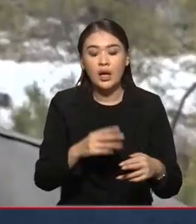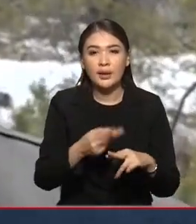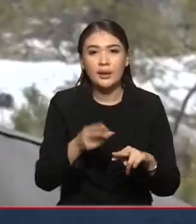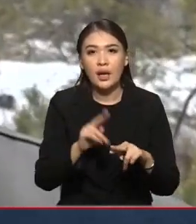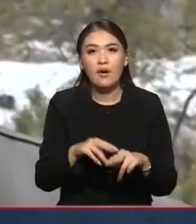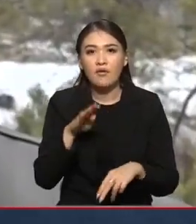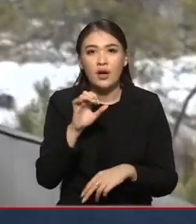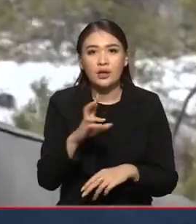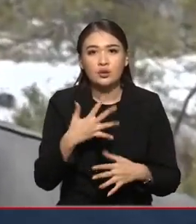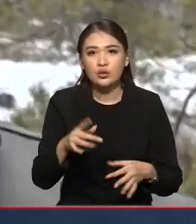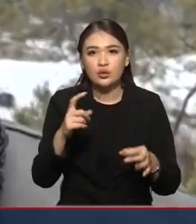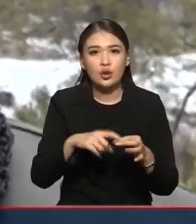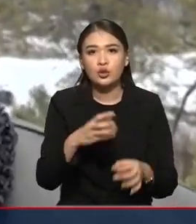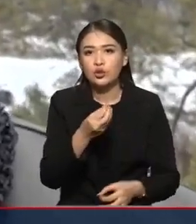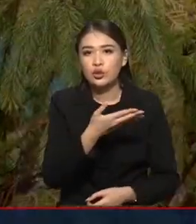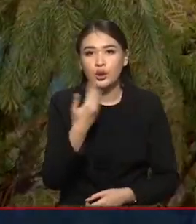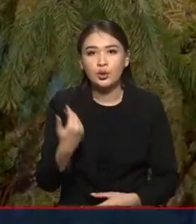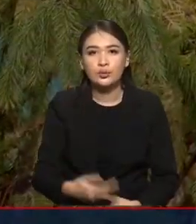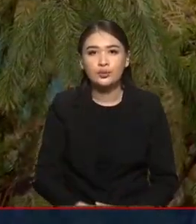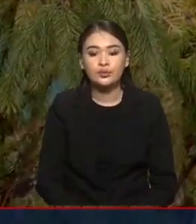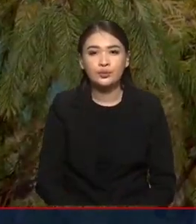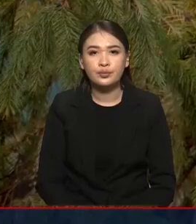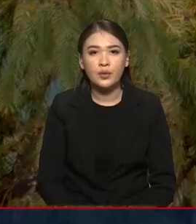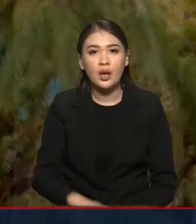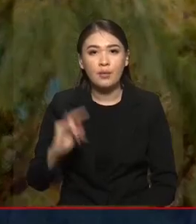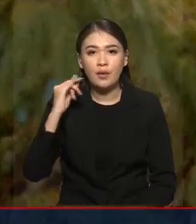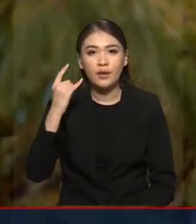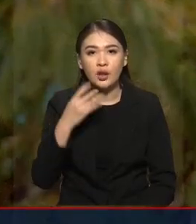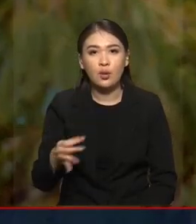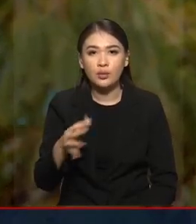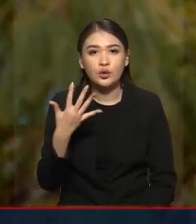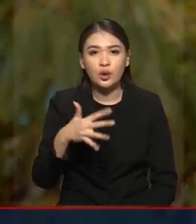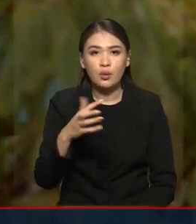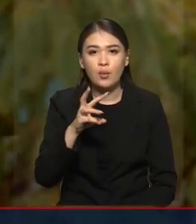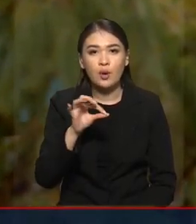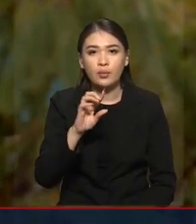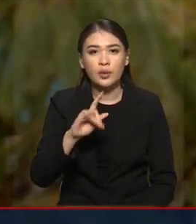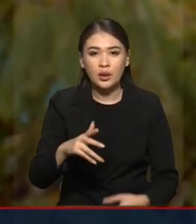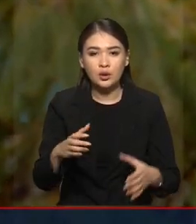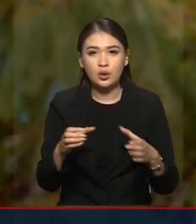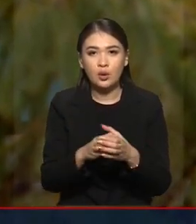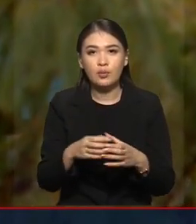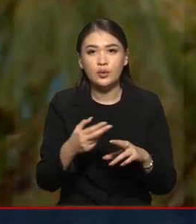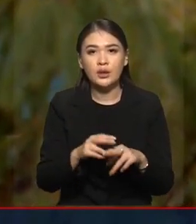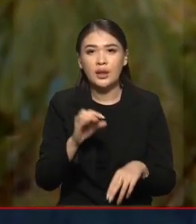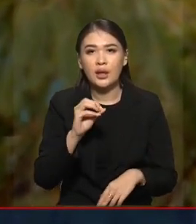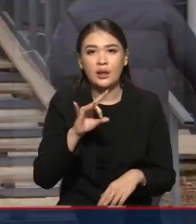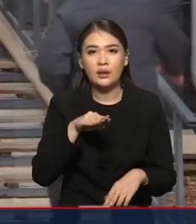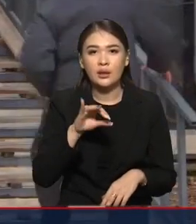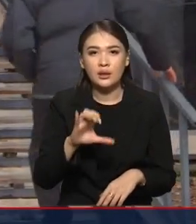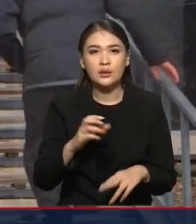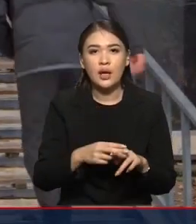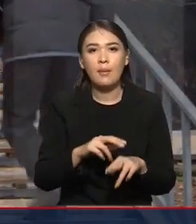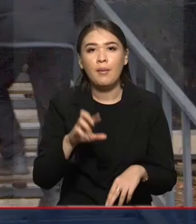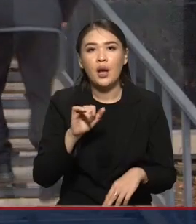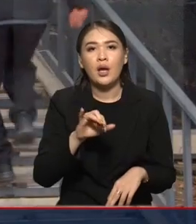ондай фактілер тіркелген жоқ. Ал Павлодар облысында 50 мобильді топ құрылды. Олар Ертіс орманы аумағы мен